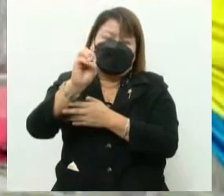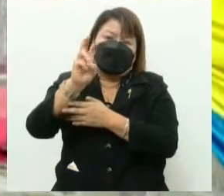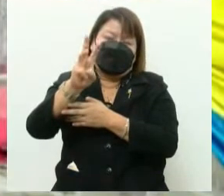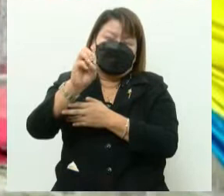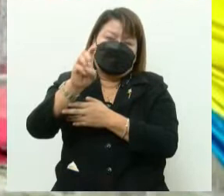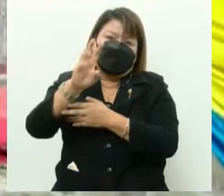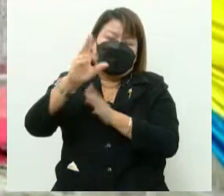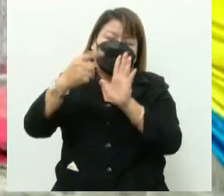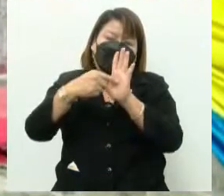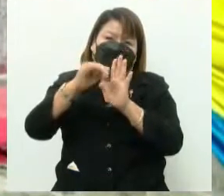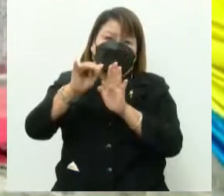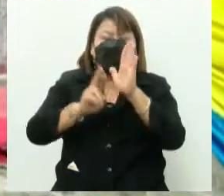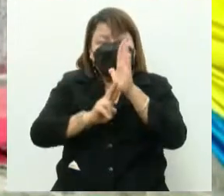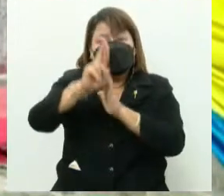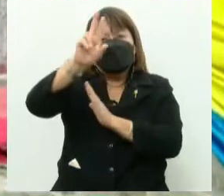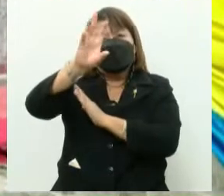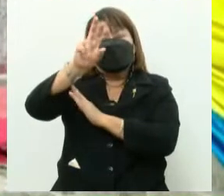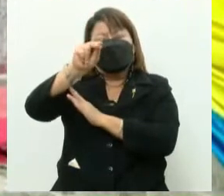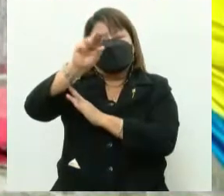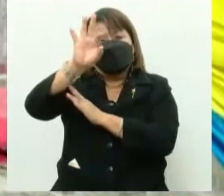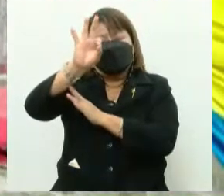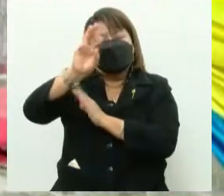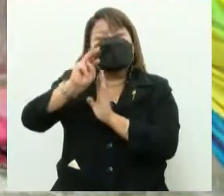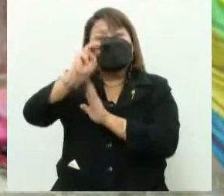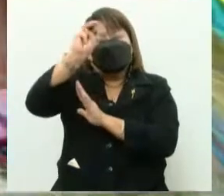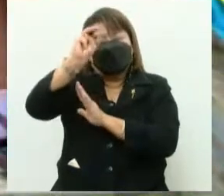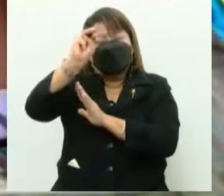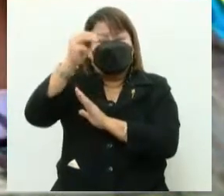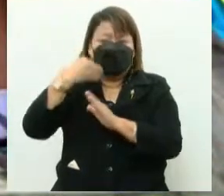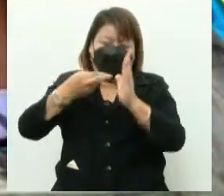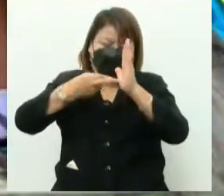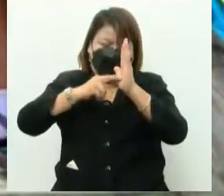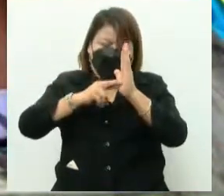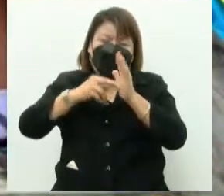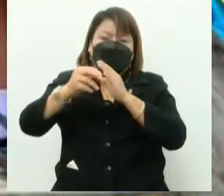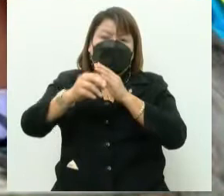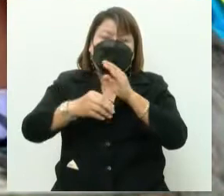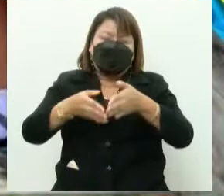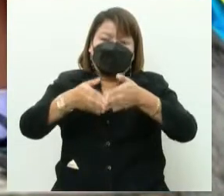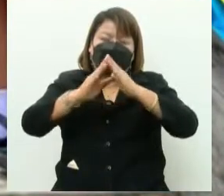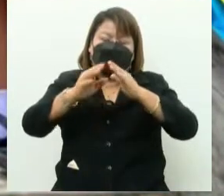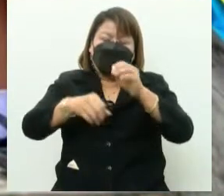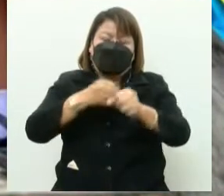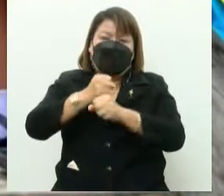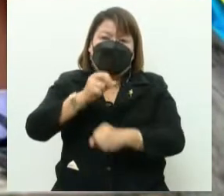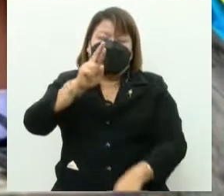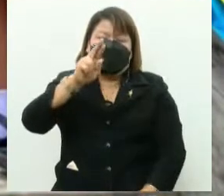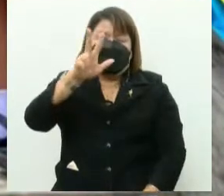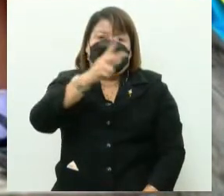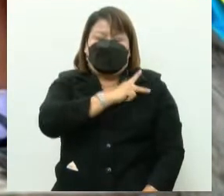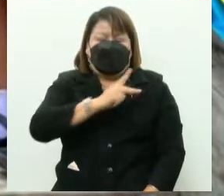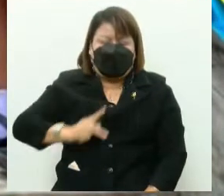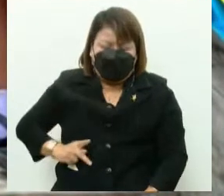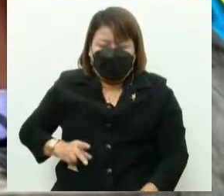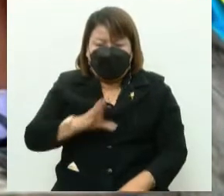เมตรหมายความถึงมีความคิดริเริ่มจะสร้างในสมัยรัชกาลที่3มาสร้างสำเร็จในรัชกาล